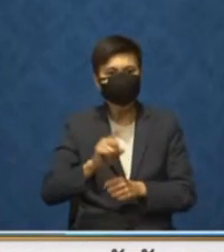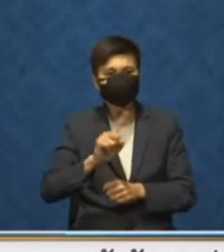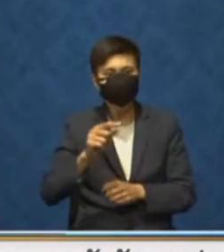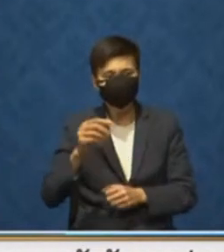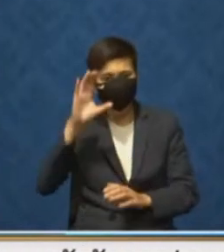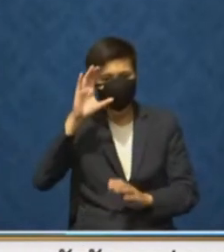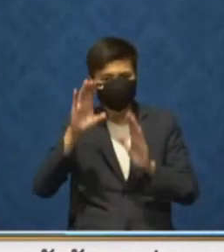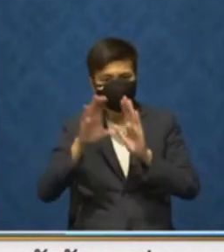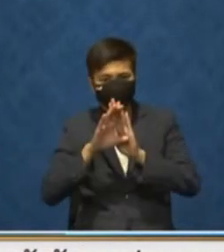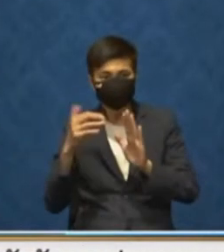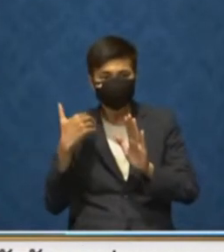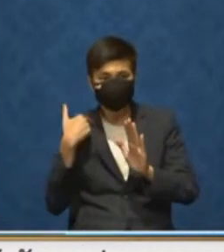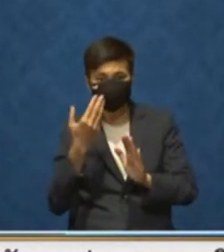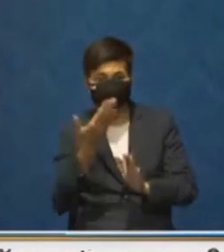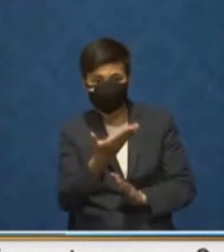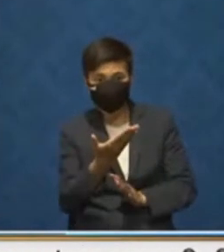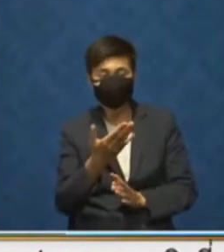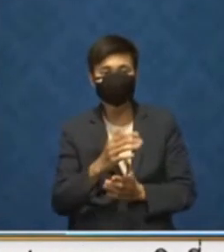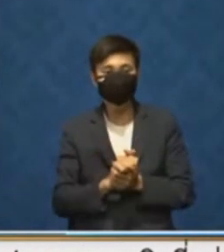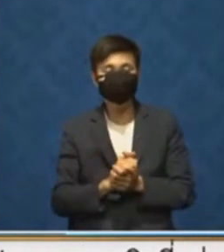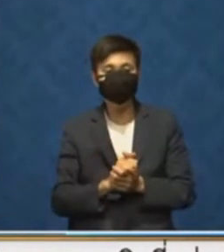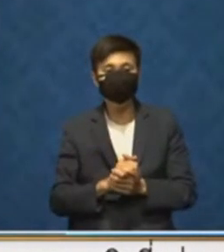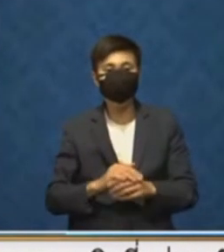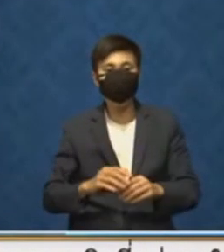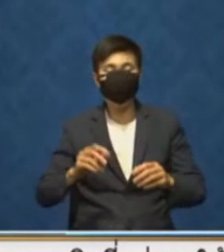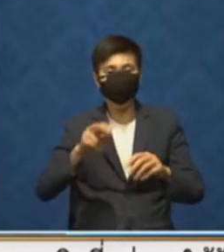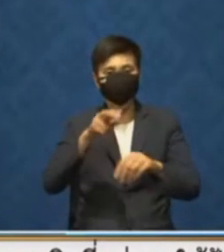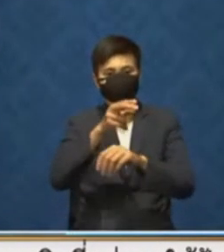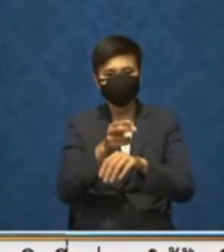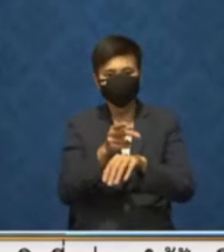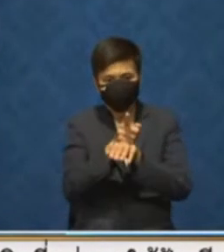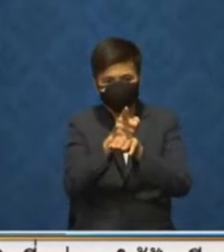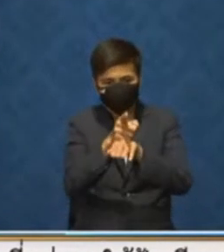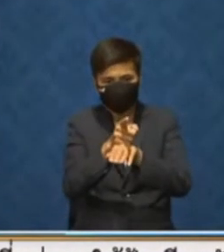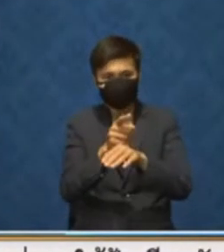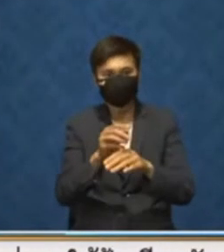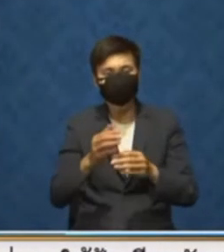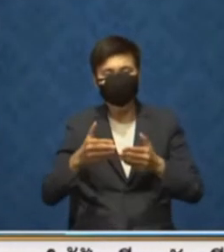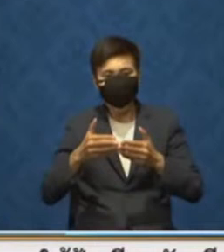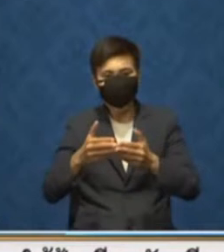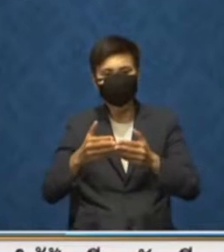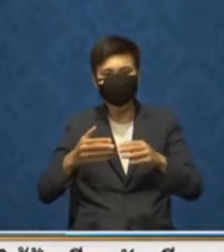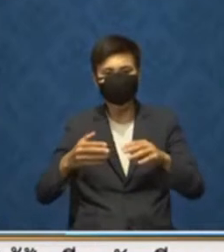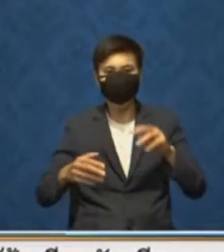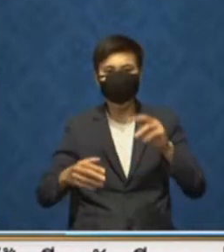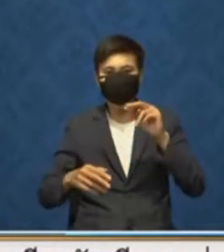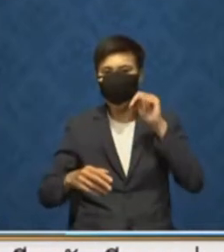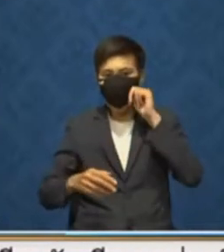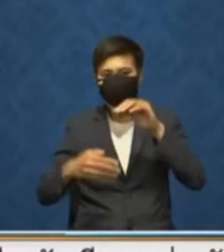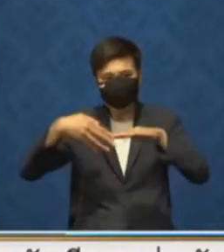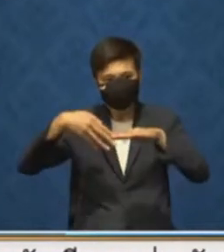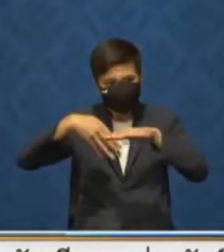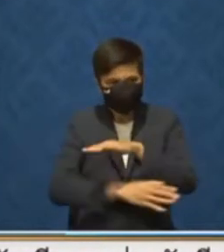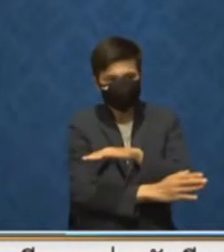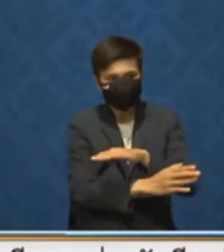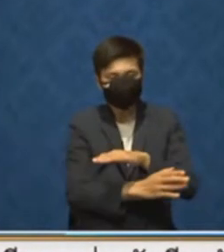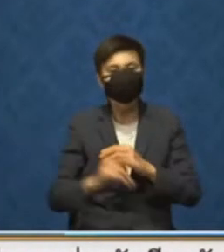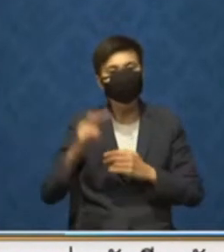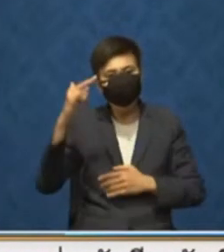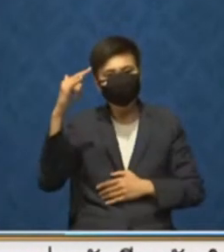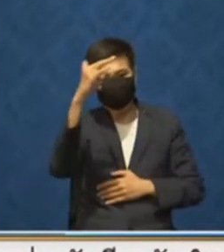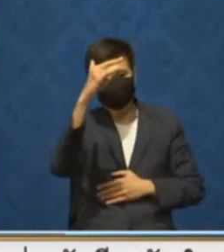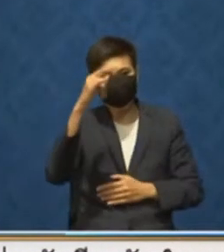ทั้งซื้อรถถังซื้อรบซื้อดื่มน้ำนะซื้อเครื่องบินนะครับ